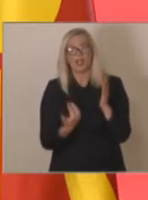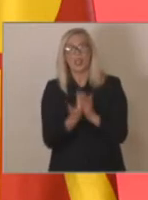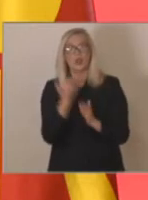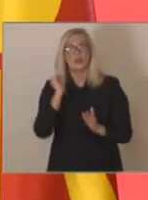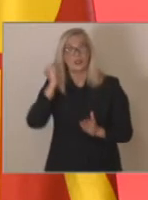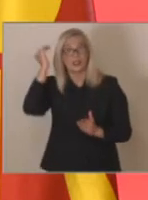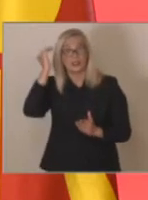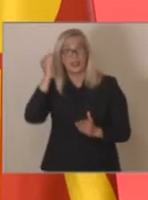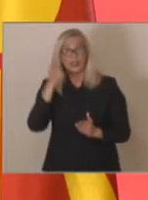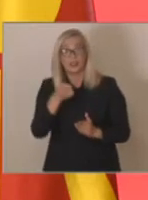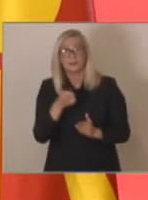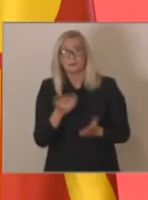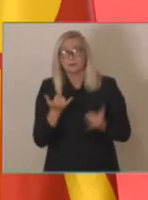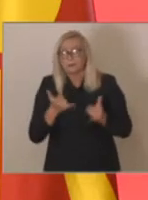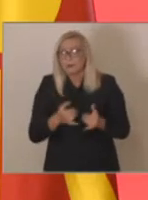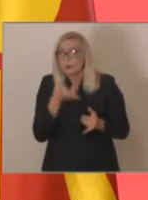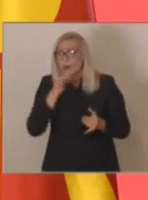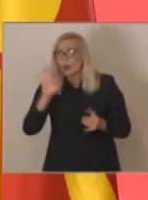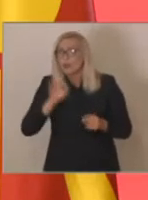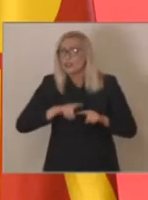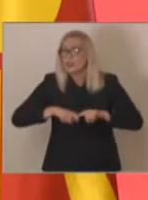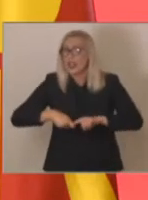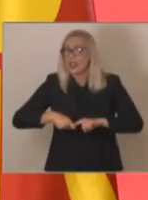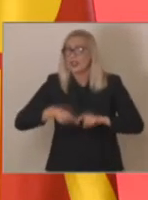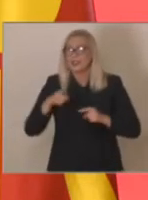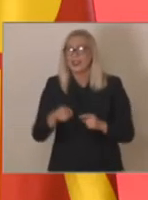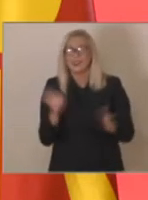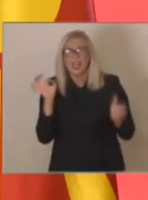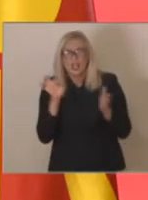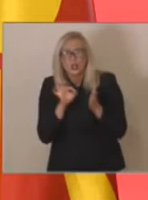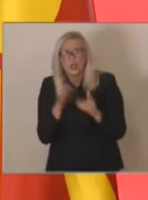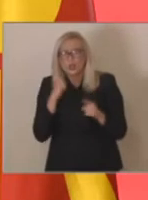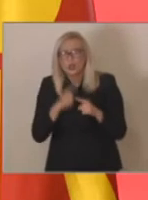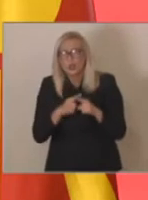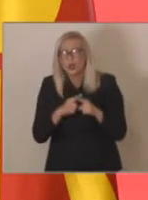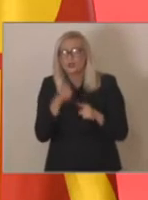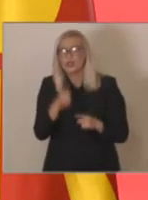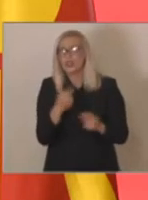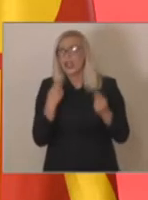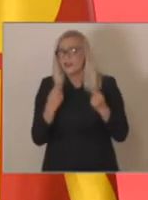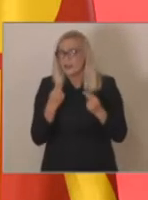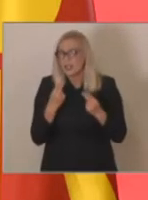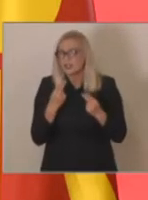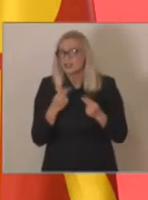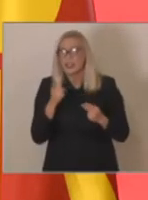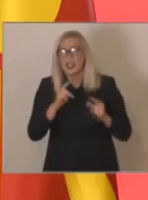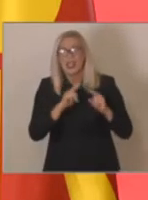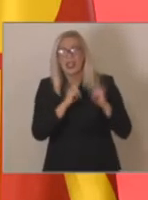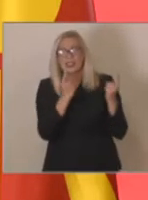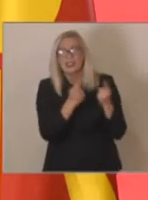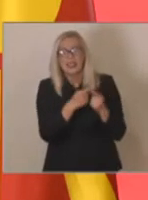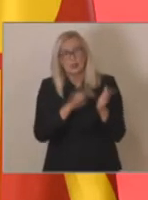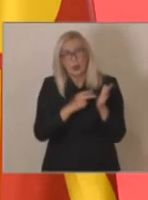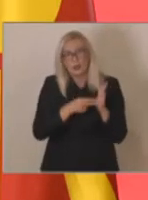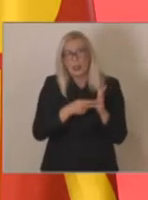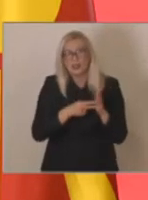влада и представува одлична алатка за прецизно дефинирање на приоритетите и секторските планови